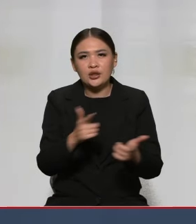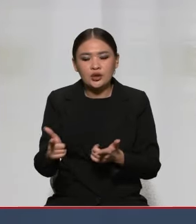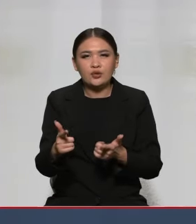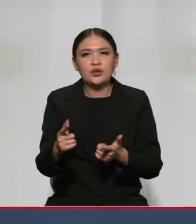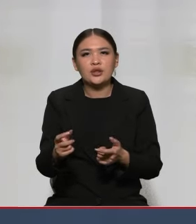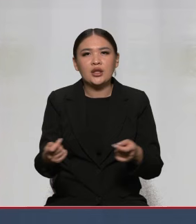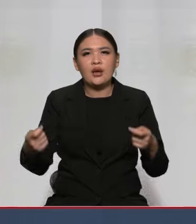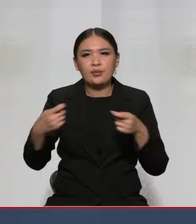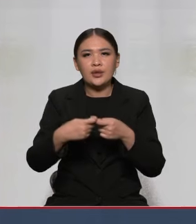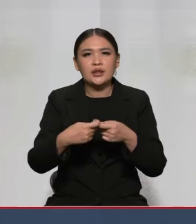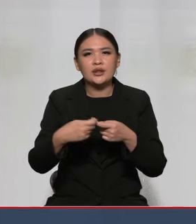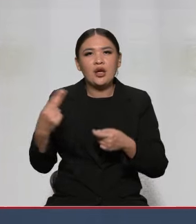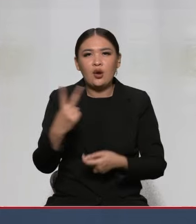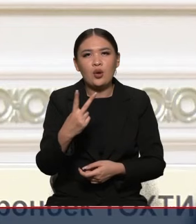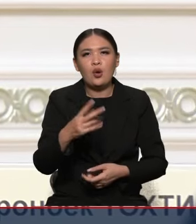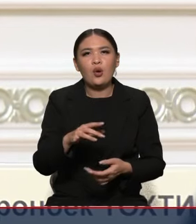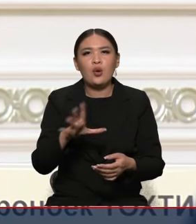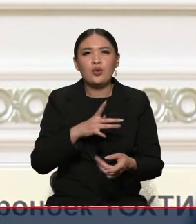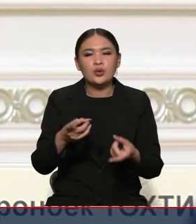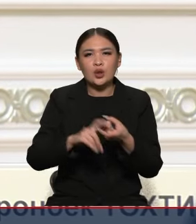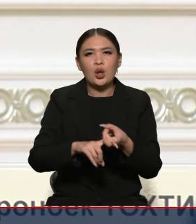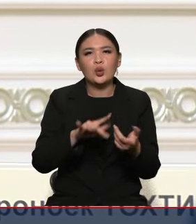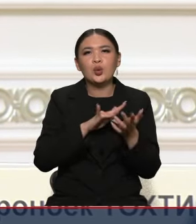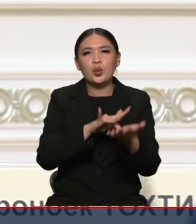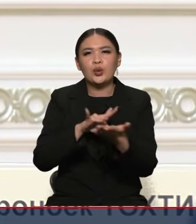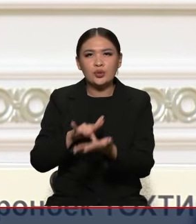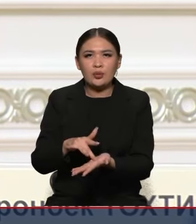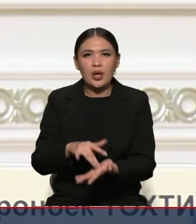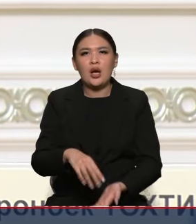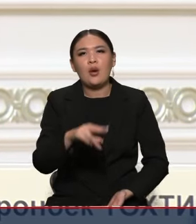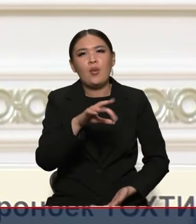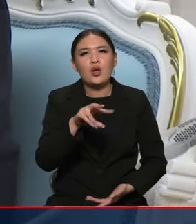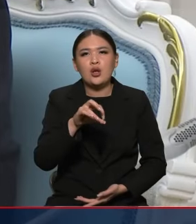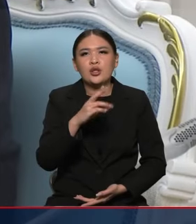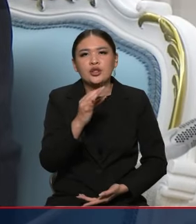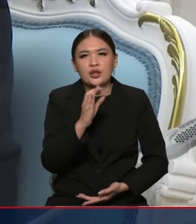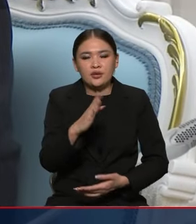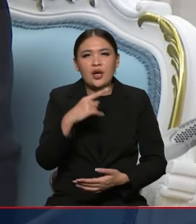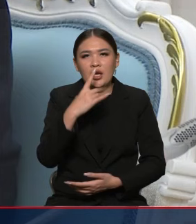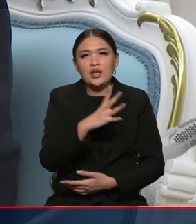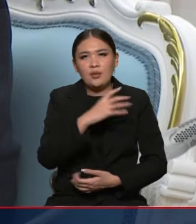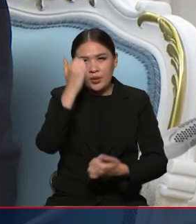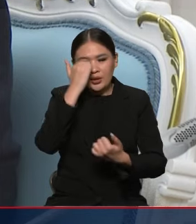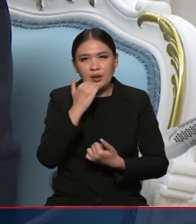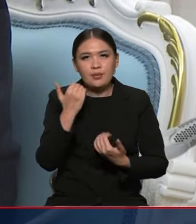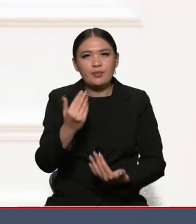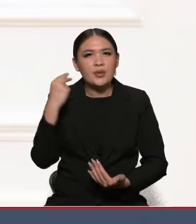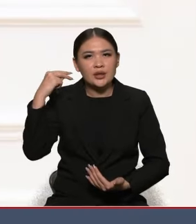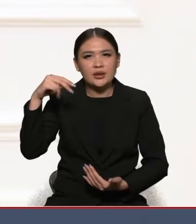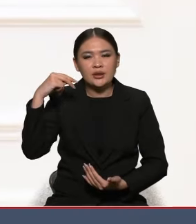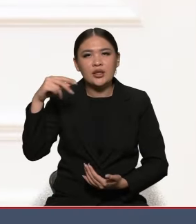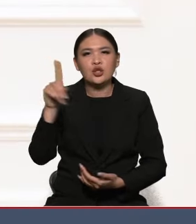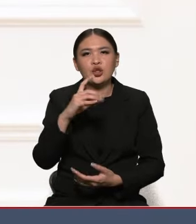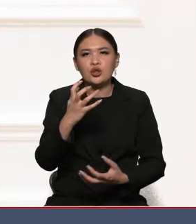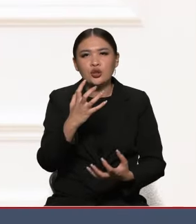реализации совместных инициатив в области туризма. В свою очередь, Зураб Палаликашвили поблагодарил президента за теплый прием